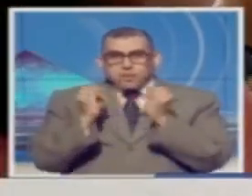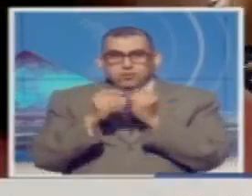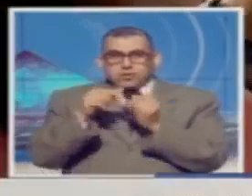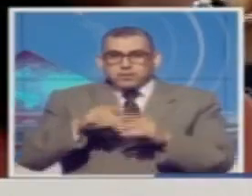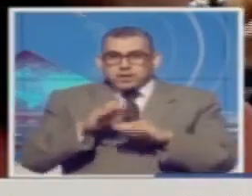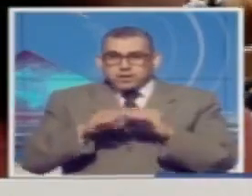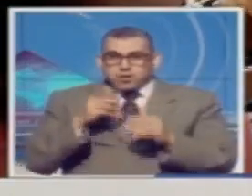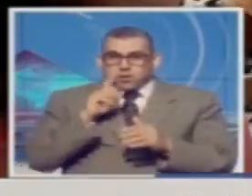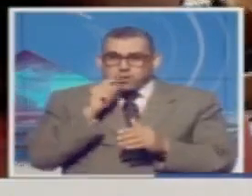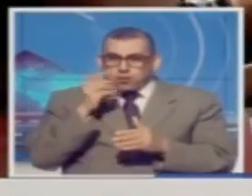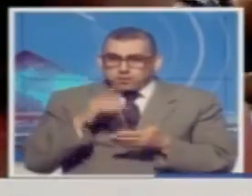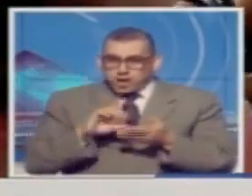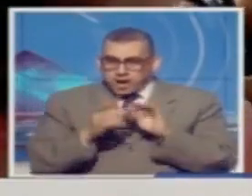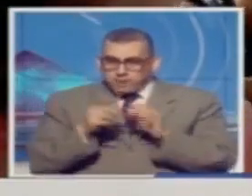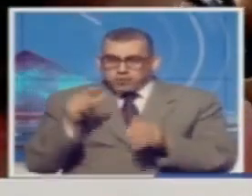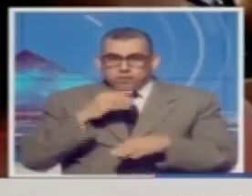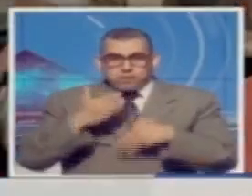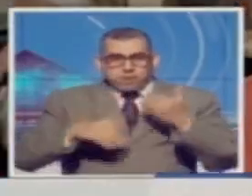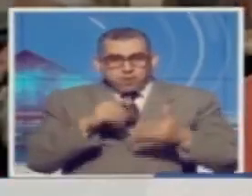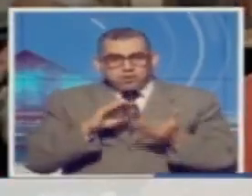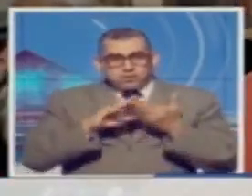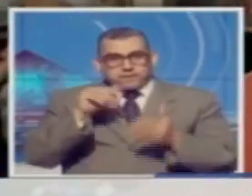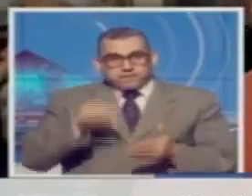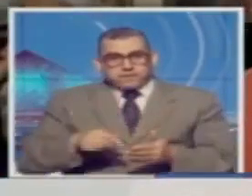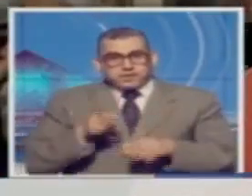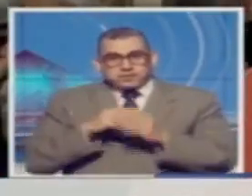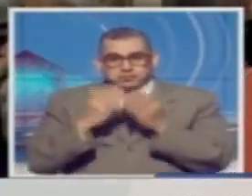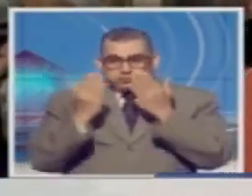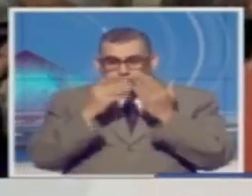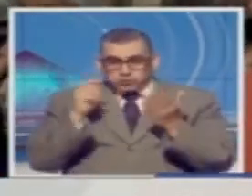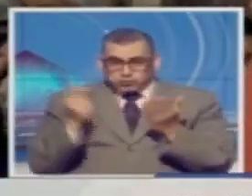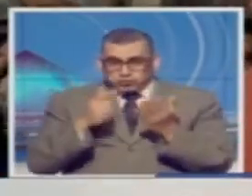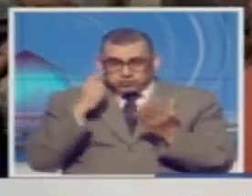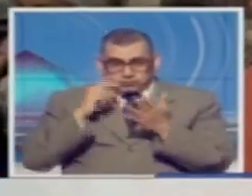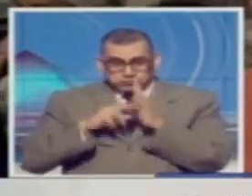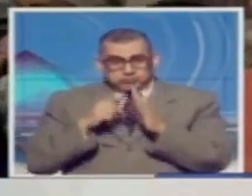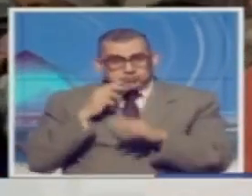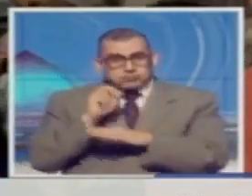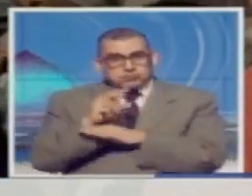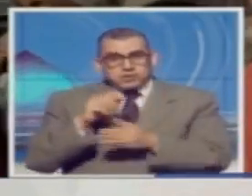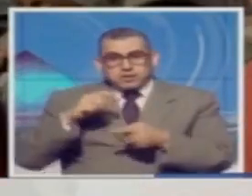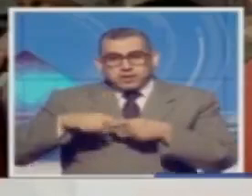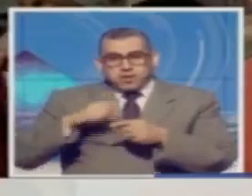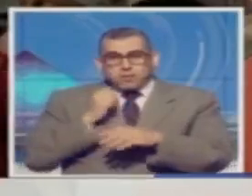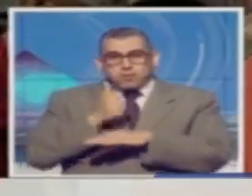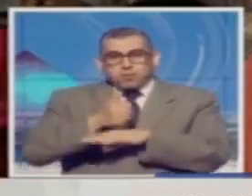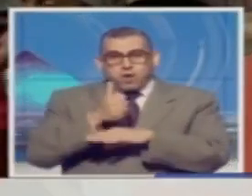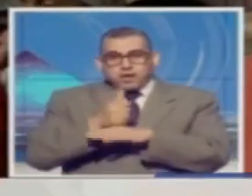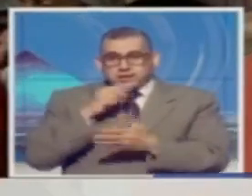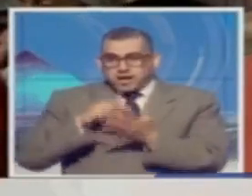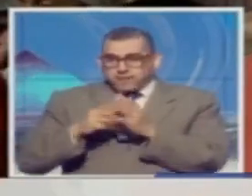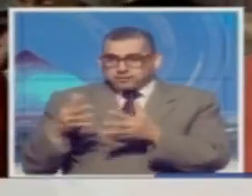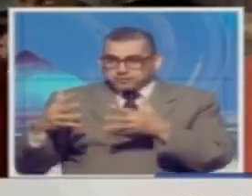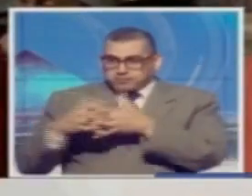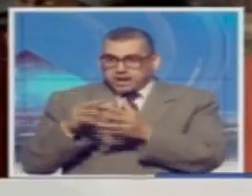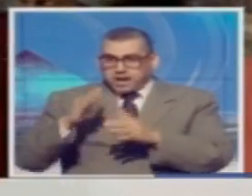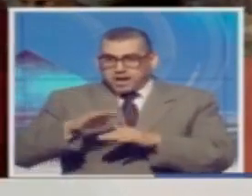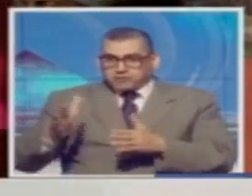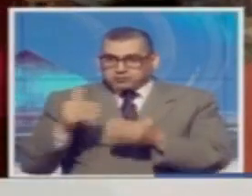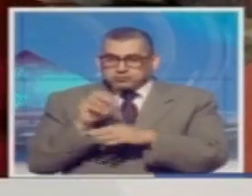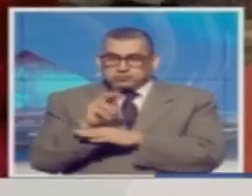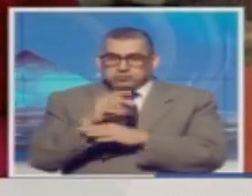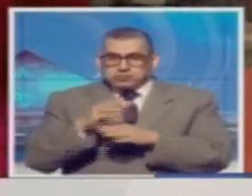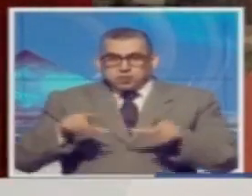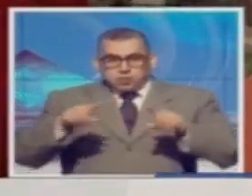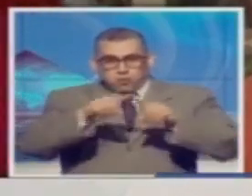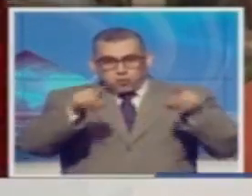الأيتام والذوي الهمم. بالنسبة لموضوع القراءة السريعة، احنا تعاوننا مع مؤسسة الراغب بحيث ان احنا نقدم برنامج متكامل